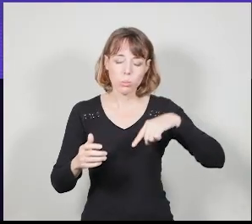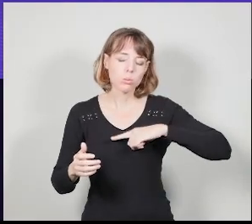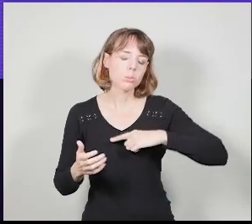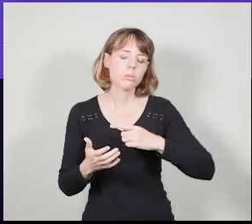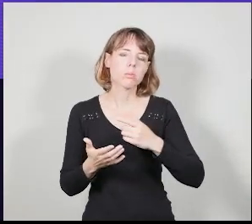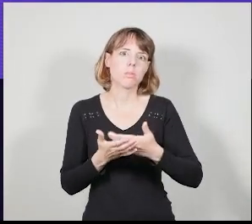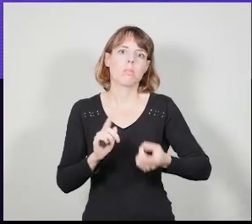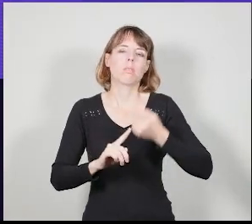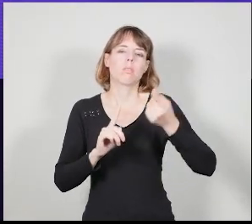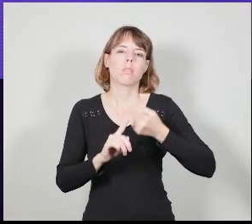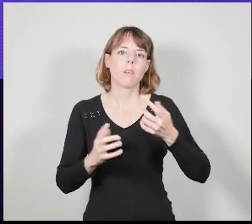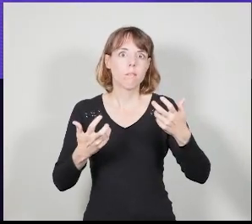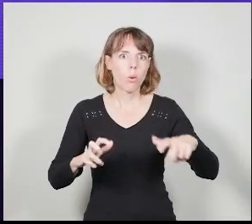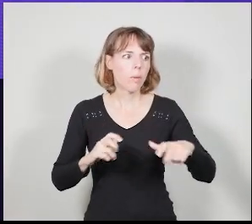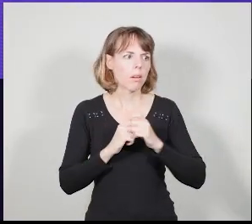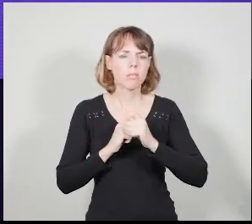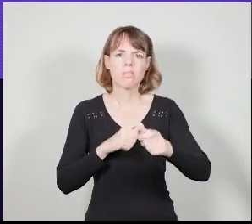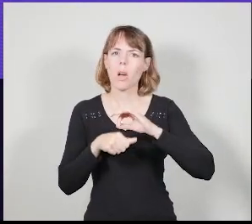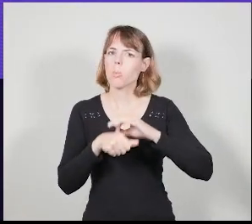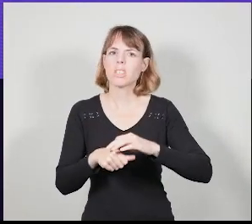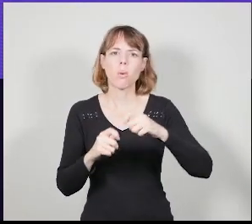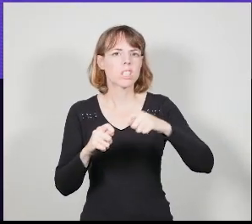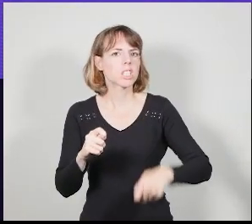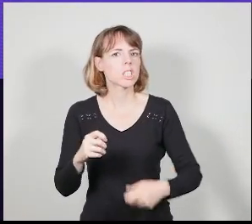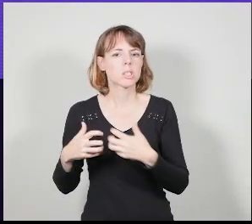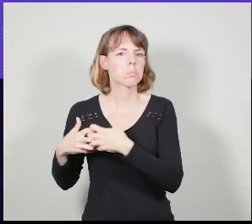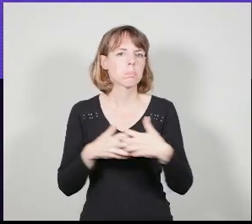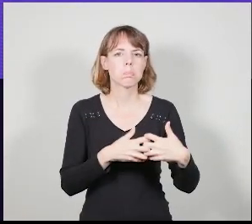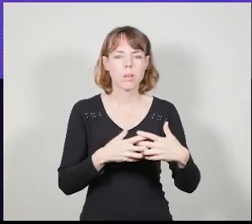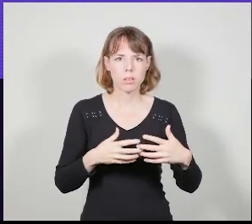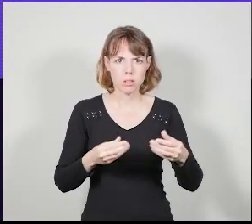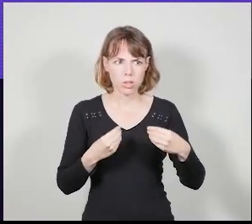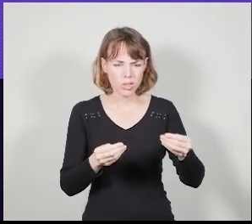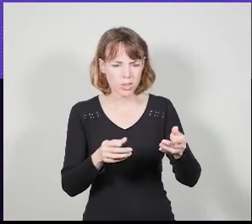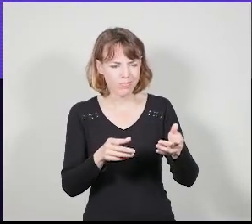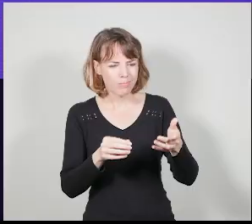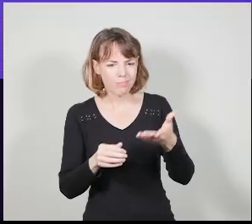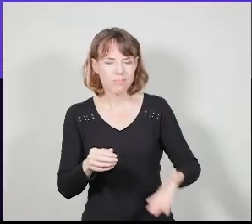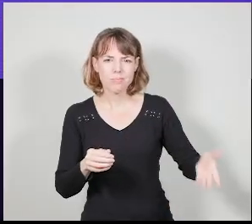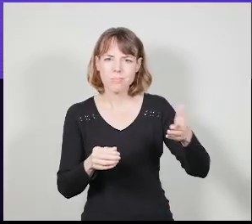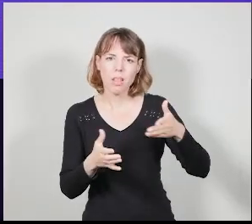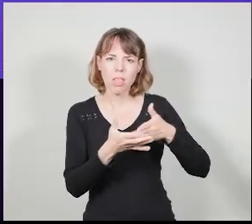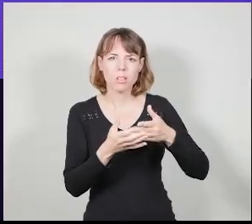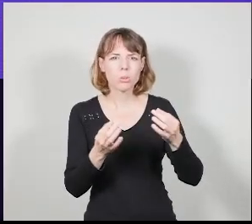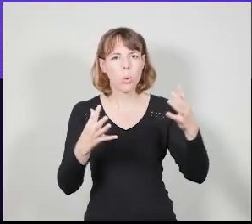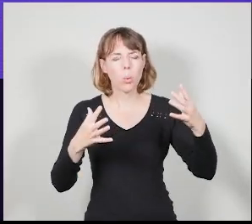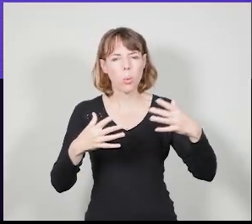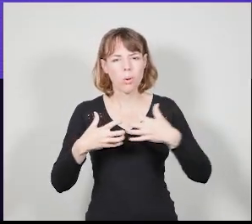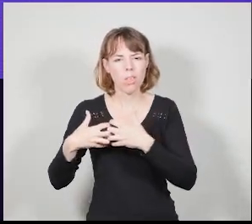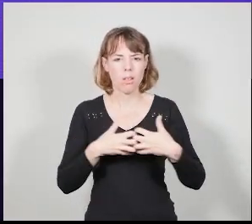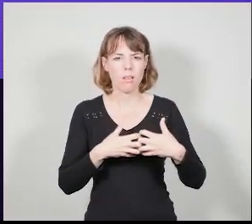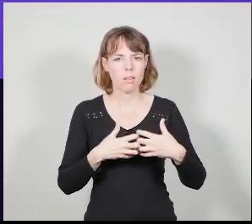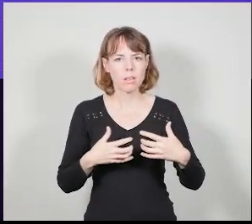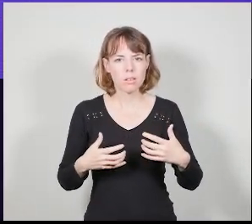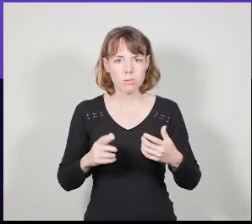de ne pas figer les accompagnements et donc de ne pas figer les personnes dans un accompagnement dans leur vie quotidienne. Et donc c'est offrir le champ des possibles,